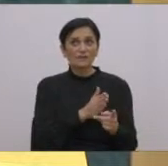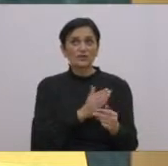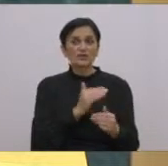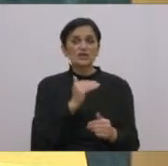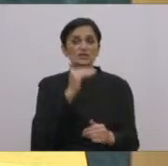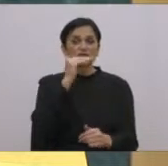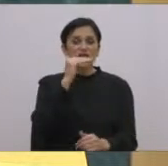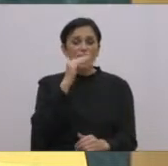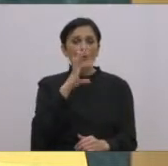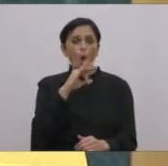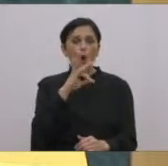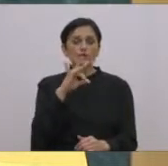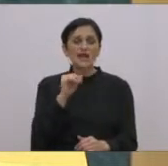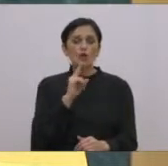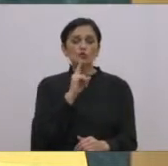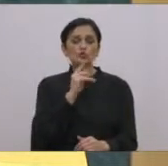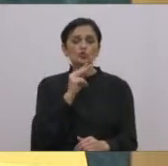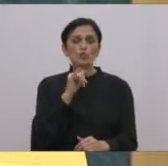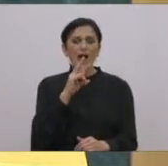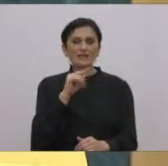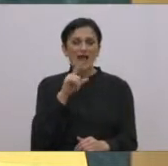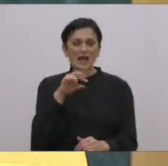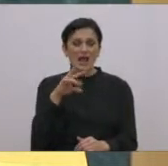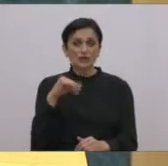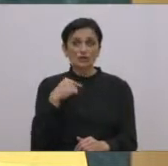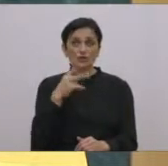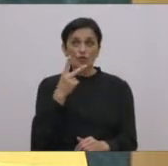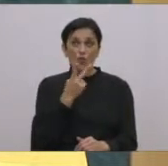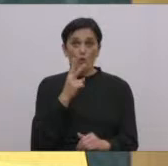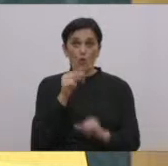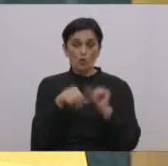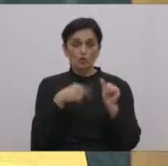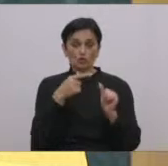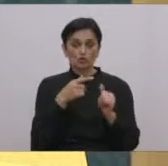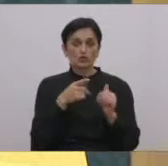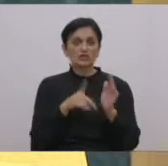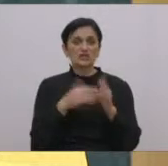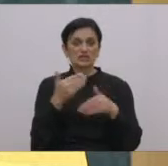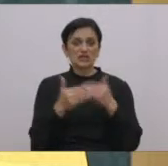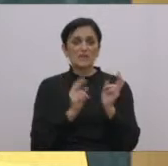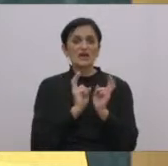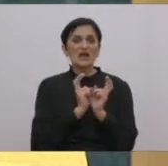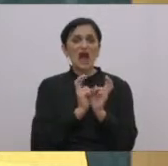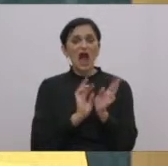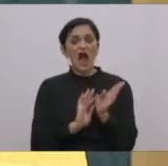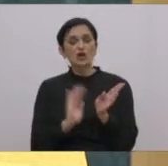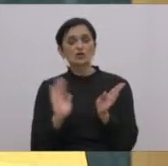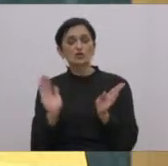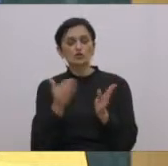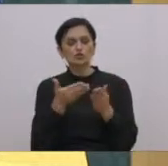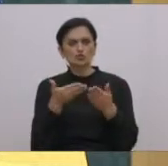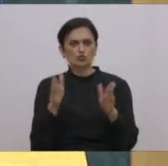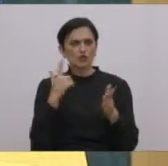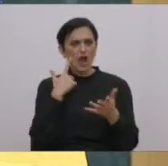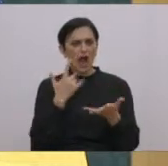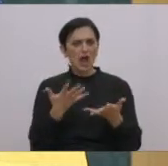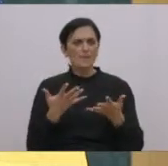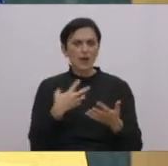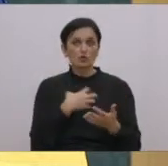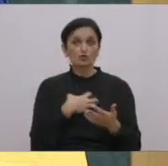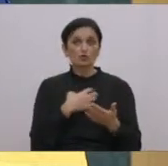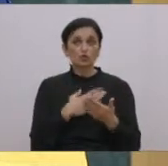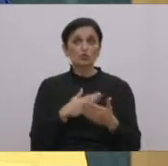ზემოსიაური, ჩუმათელეთი, მოგეხსენება ჩვენ, რომ 2020 წელს წარმატებულად გაიხსნა ხაშურის შემოვლითი გზა, რომლის ეფექტი ძალიან მნიშვნელოვანია,